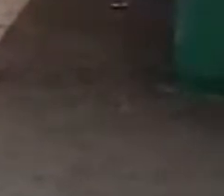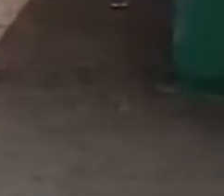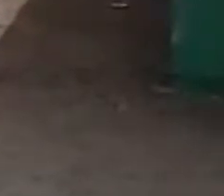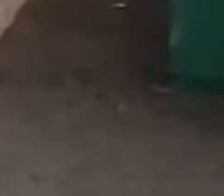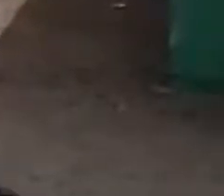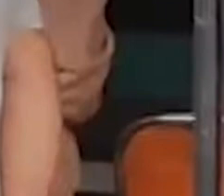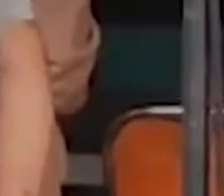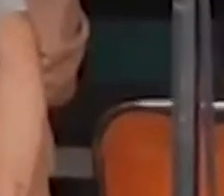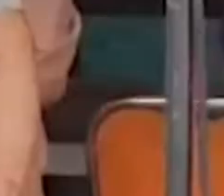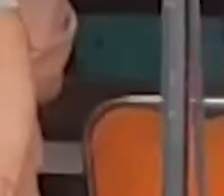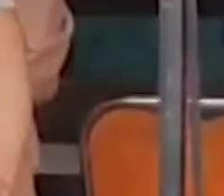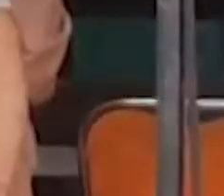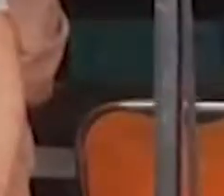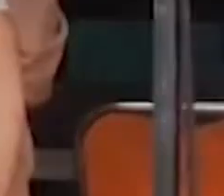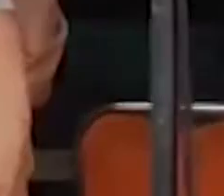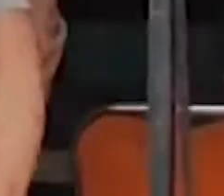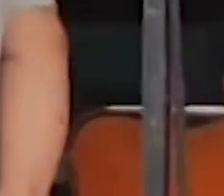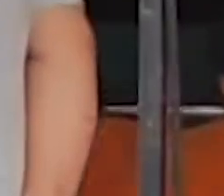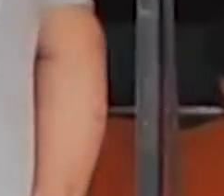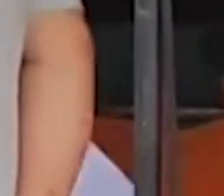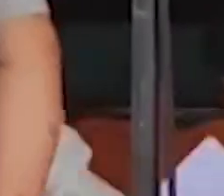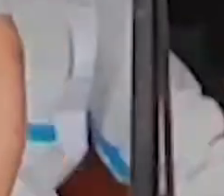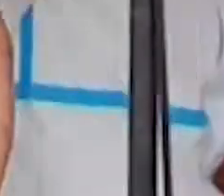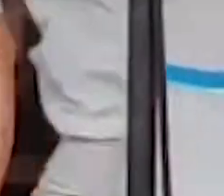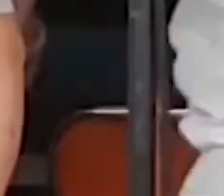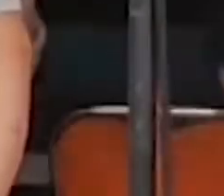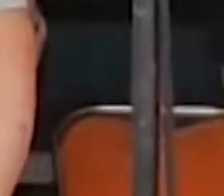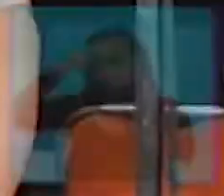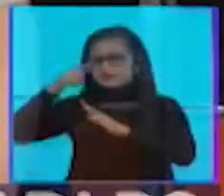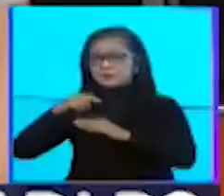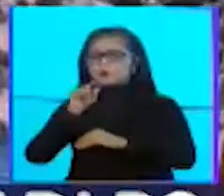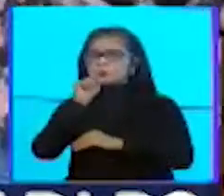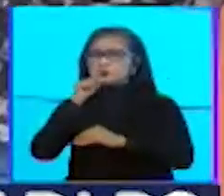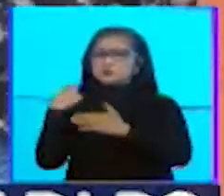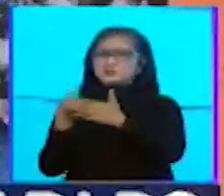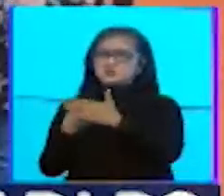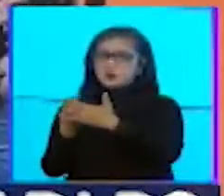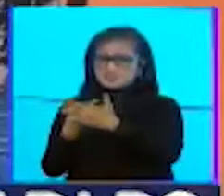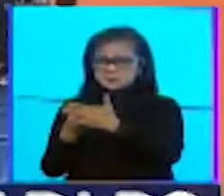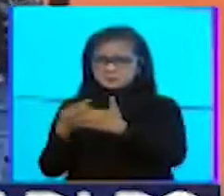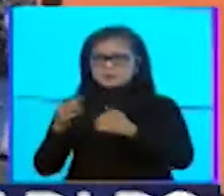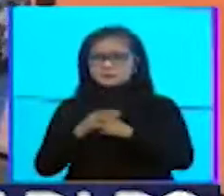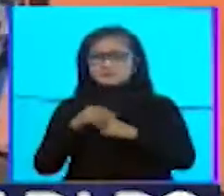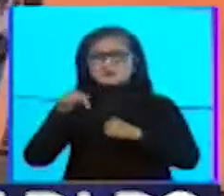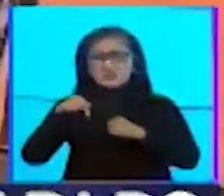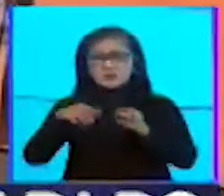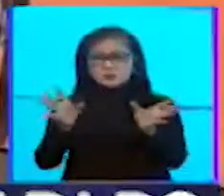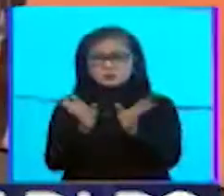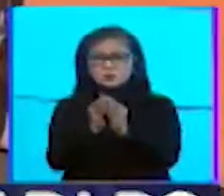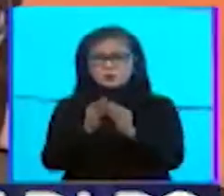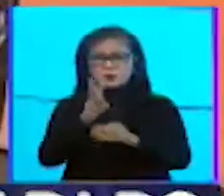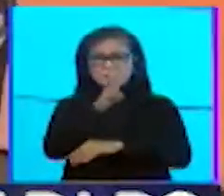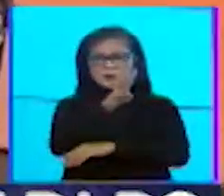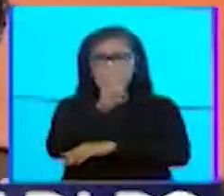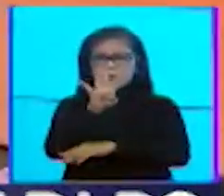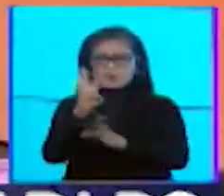positif COVID-19 dirujuk ke Rumah Sakit Kogab Wilhan 2 Surabaya untuk diisolasi. Saat ini total 34 pekerja migran